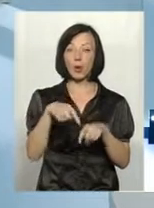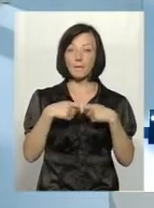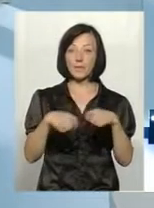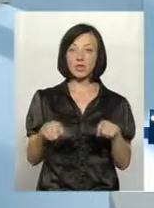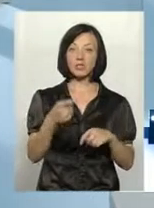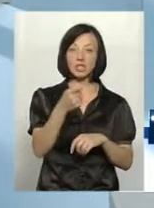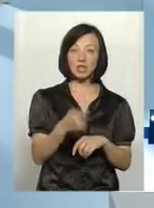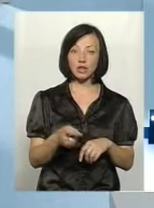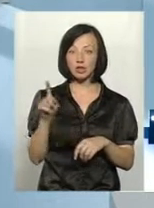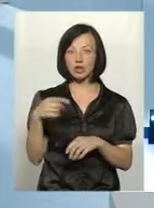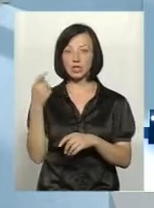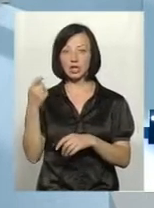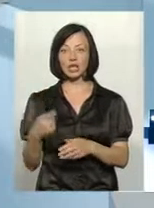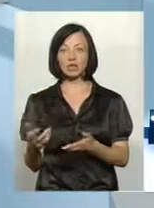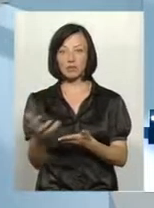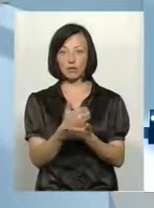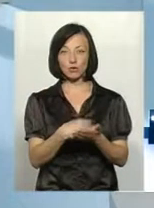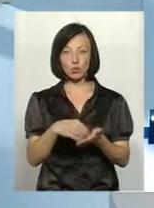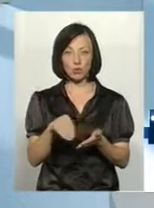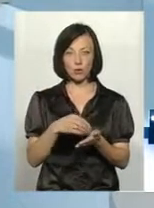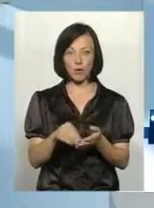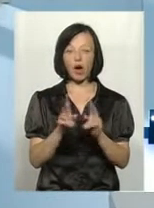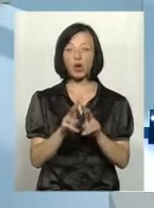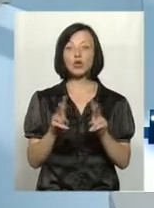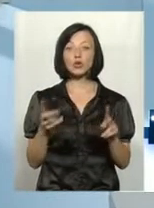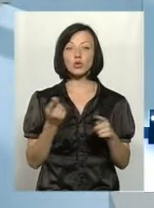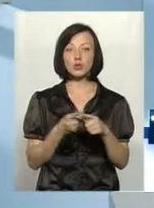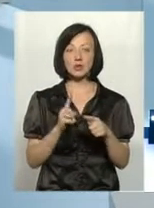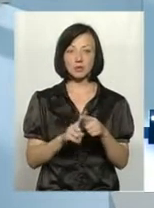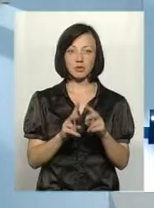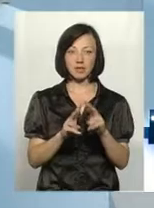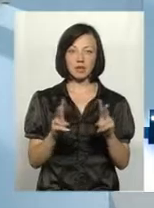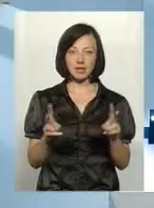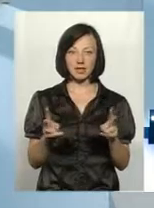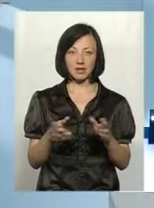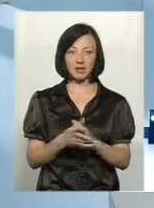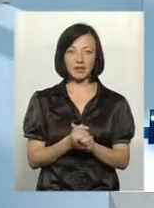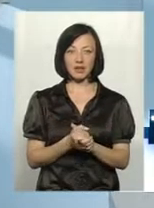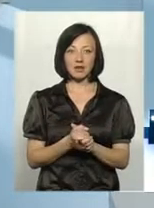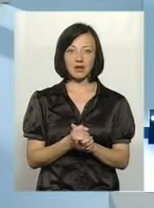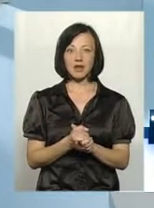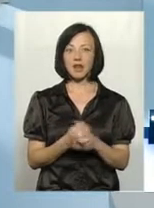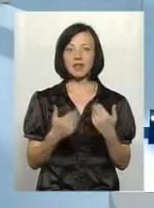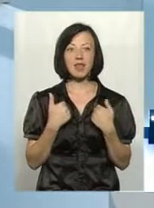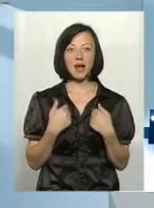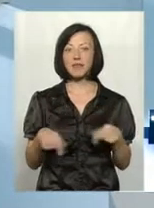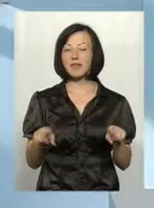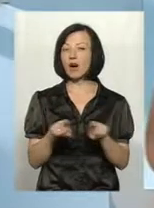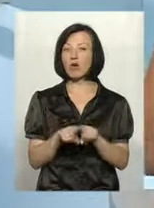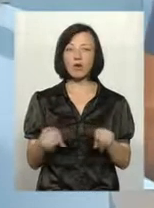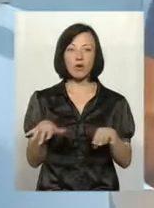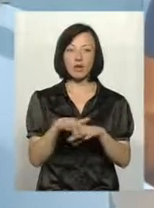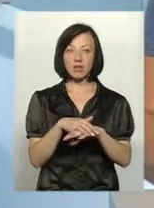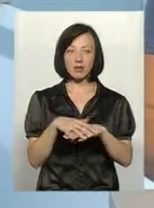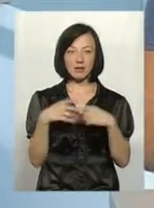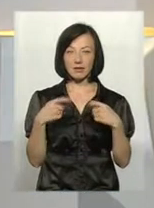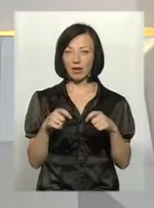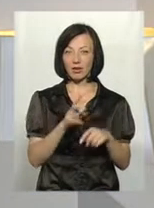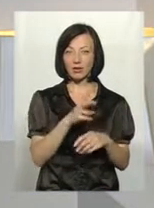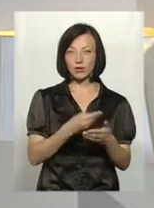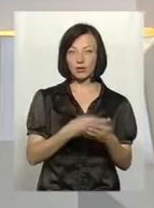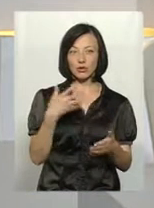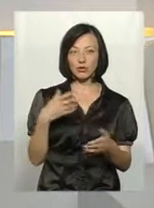за дешево, і той за дешево скупить. Хто це як буде того, робити? Як на тій приказці так. На базарі. Нам зібралося ринку, двоє да. дурних, один хоче